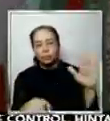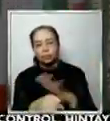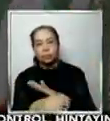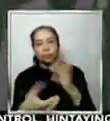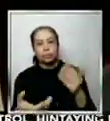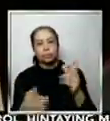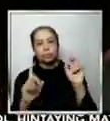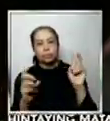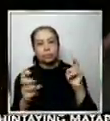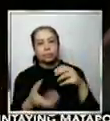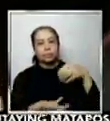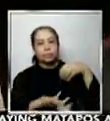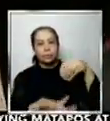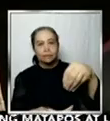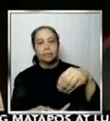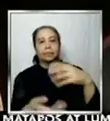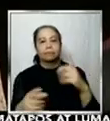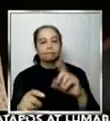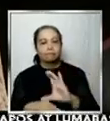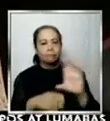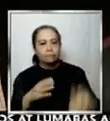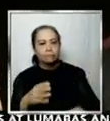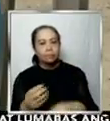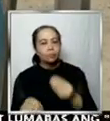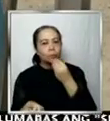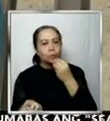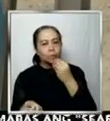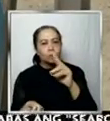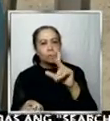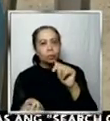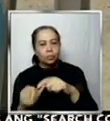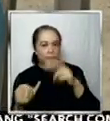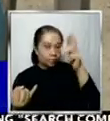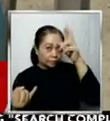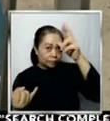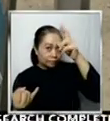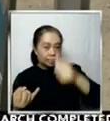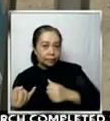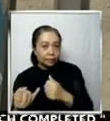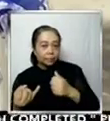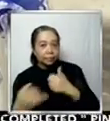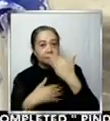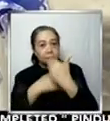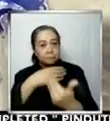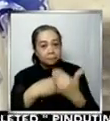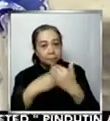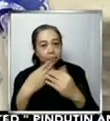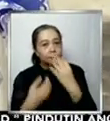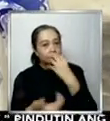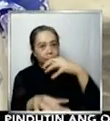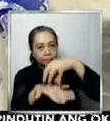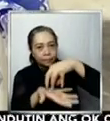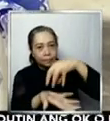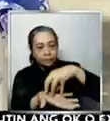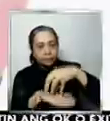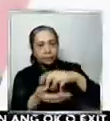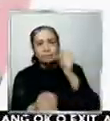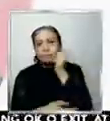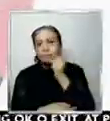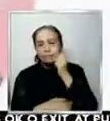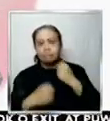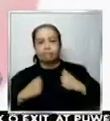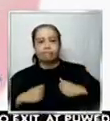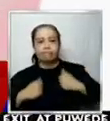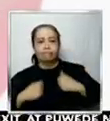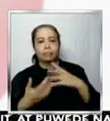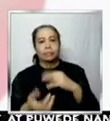grocery packs, pang-ulam na frozen chicken packs, tinapay at biskwit at pati sabong panligo at panlaba.